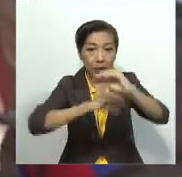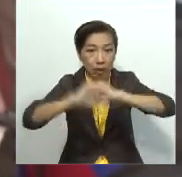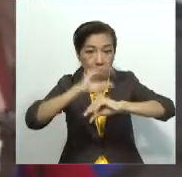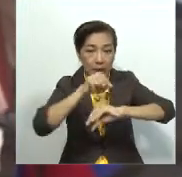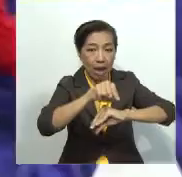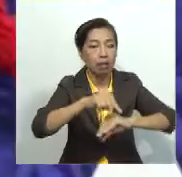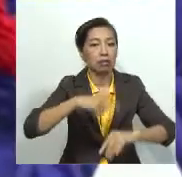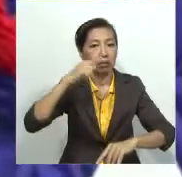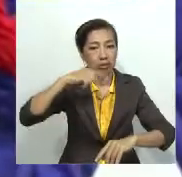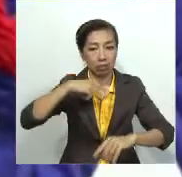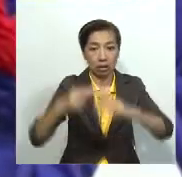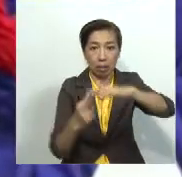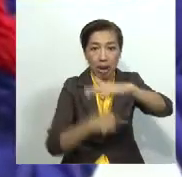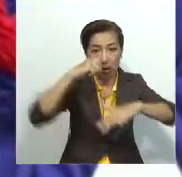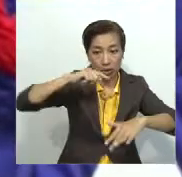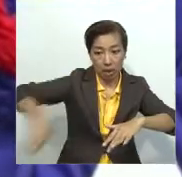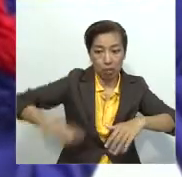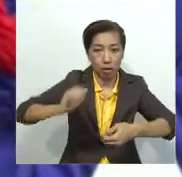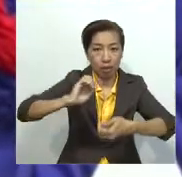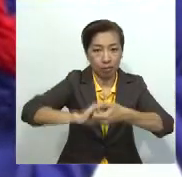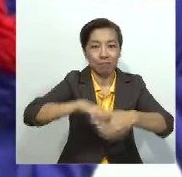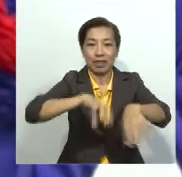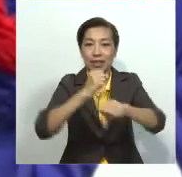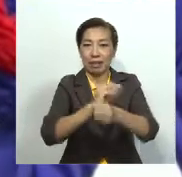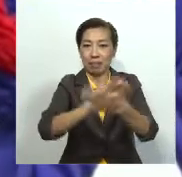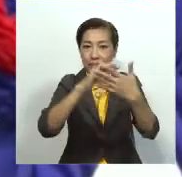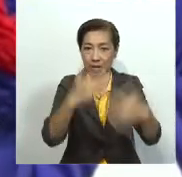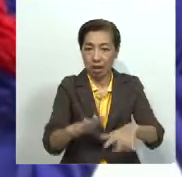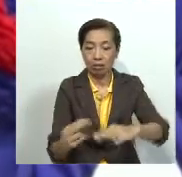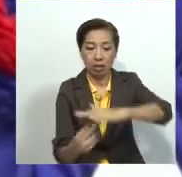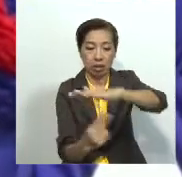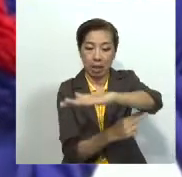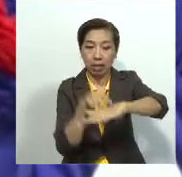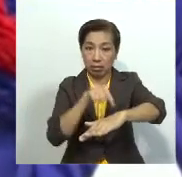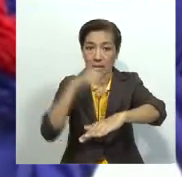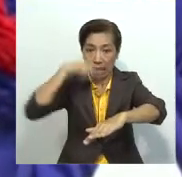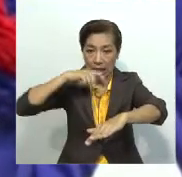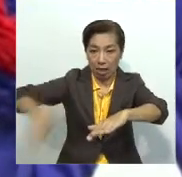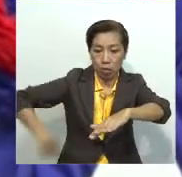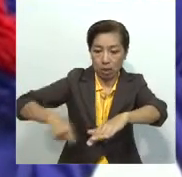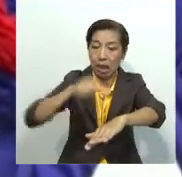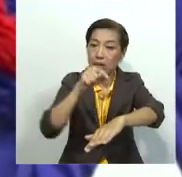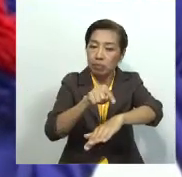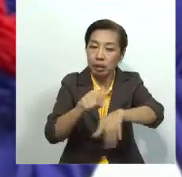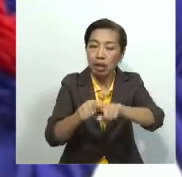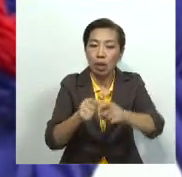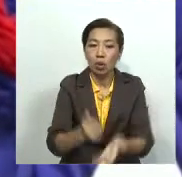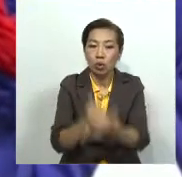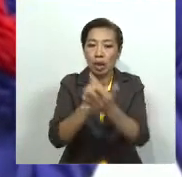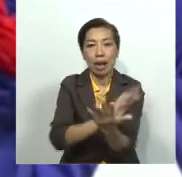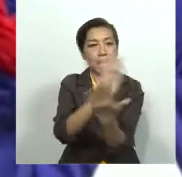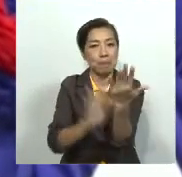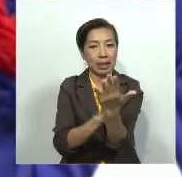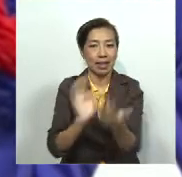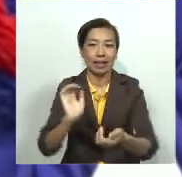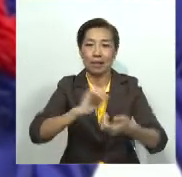ชาได้ดำเนินการแล้วเสร็จสมบูรณ์สะพานข้ามแดนไทยกัมพูชาแห่งนี้ถือเป็นสะพานเชื่อม2ประเทศแห่งแรก